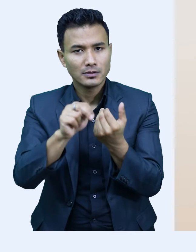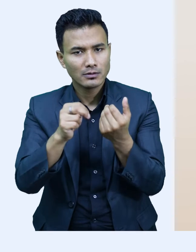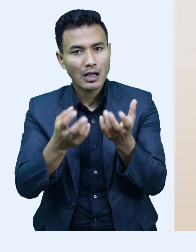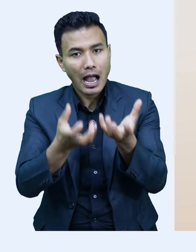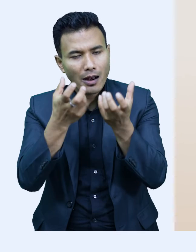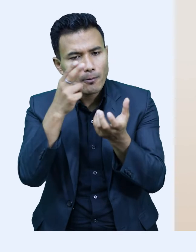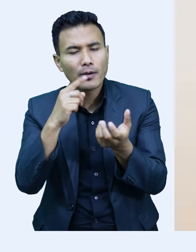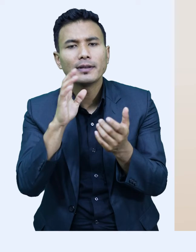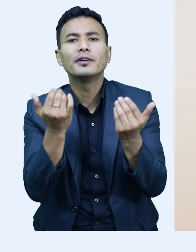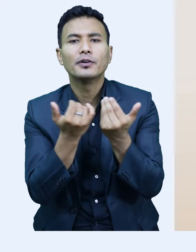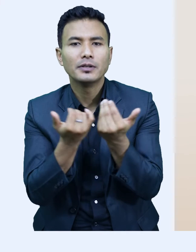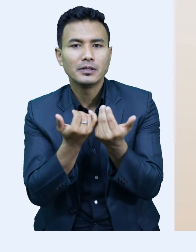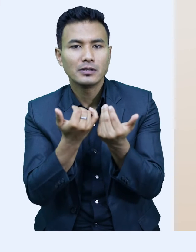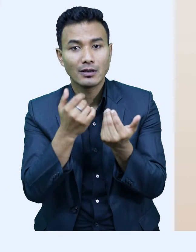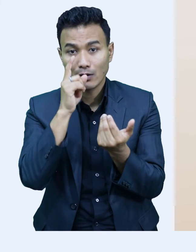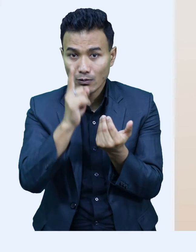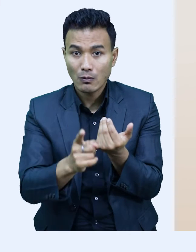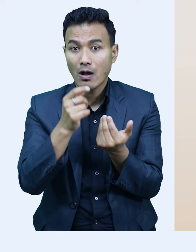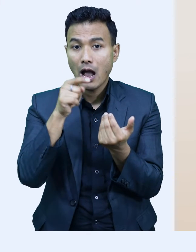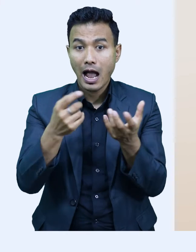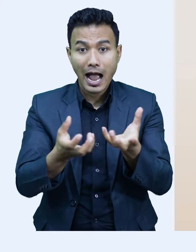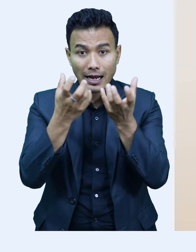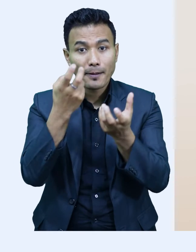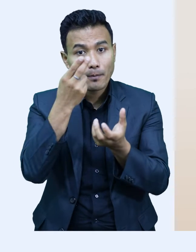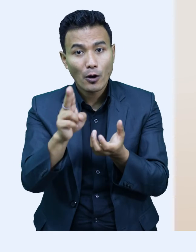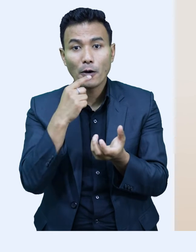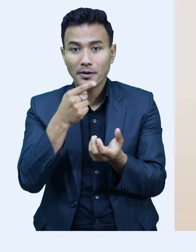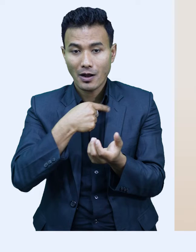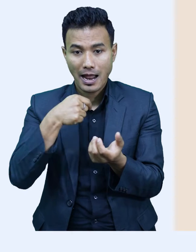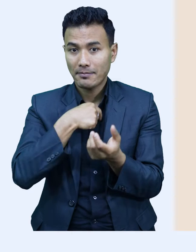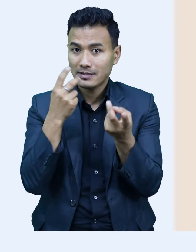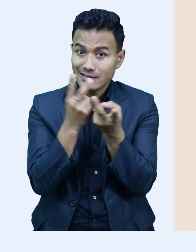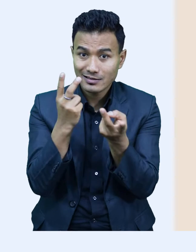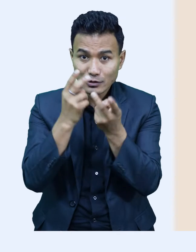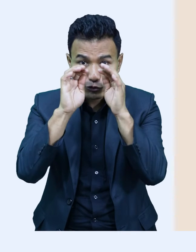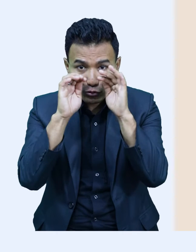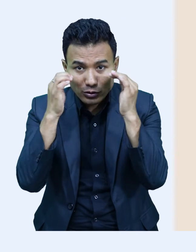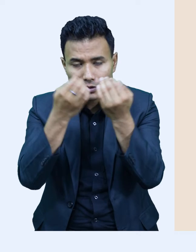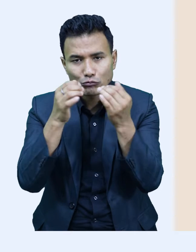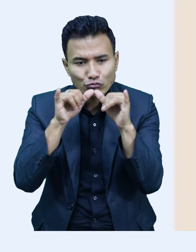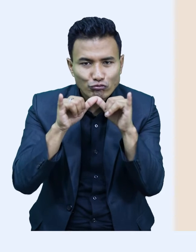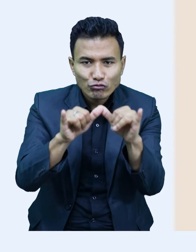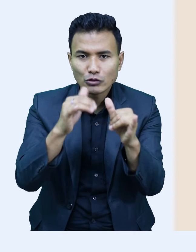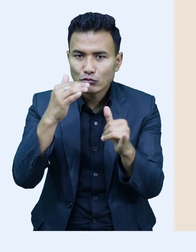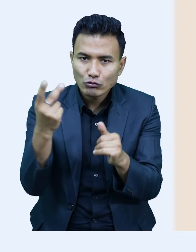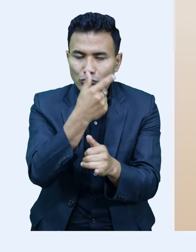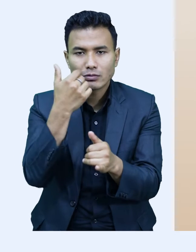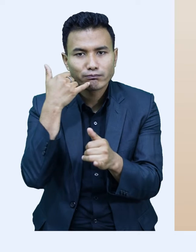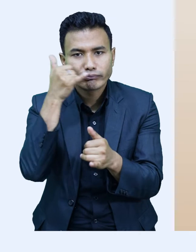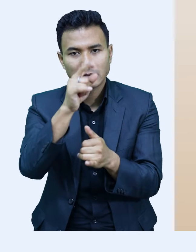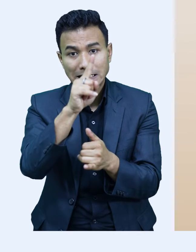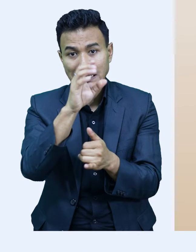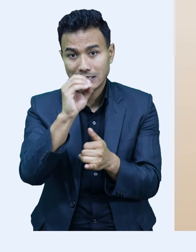अनि आगलागी भएमा के गर्ने त? हो, आगलागी भएमा अहिले हामीले गरे जस्तै सुरक्षित गरेर तत्काल